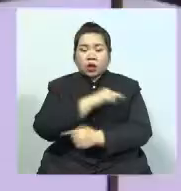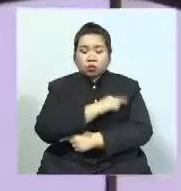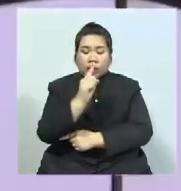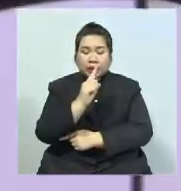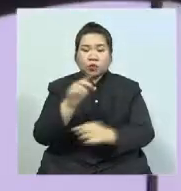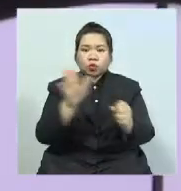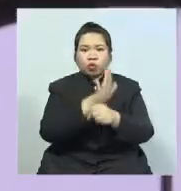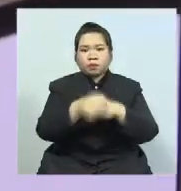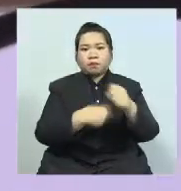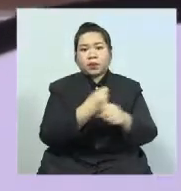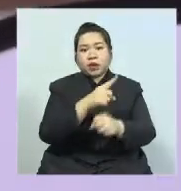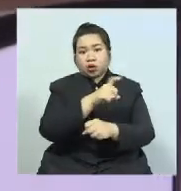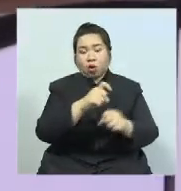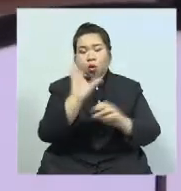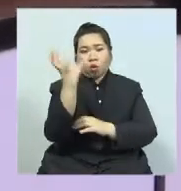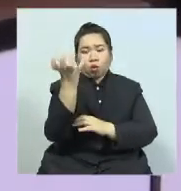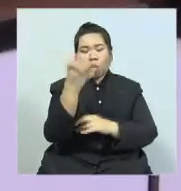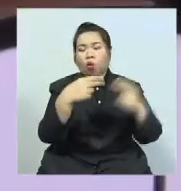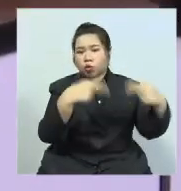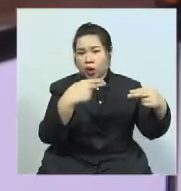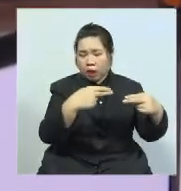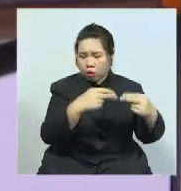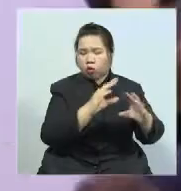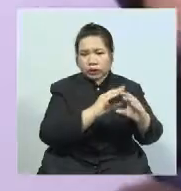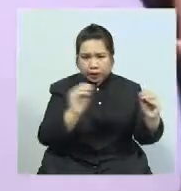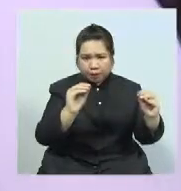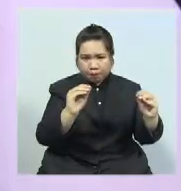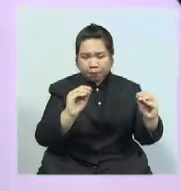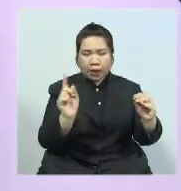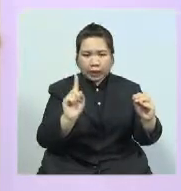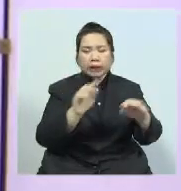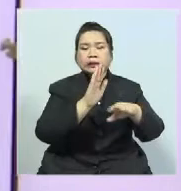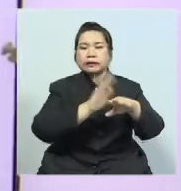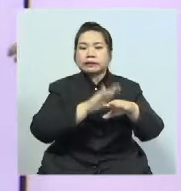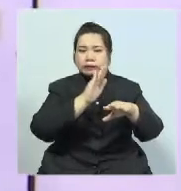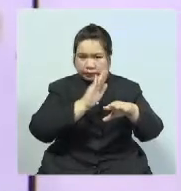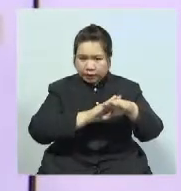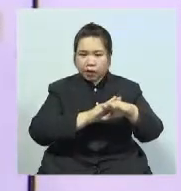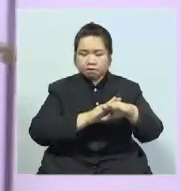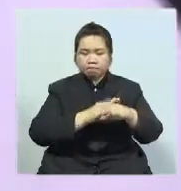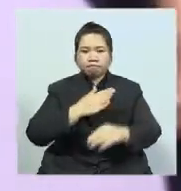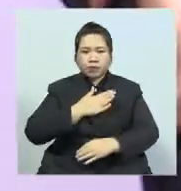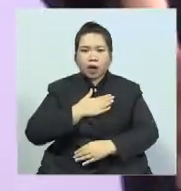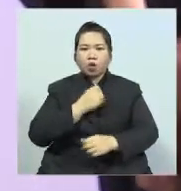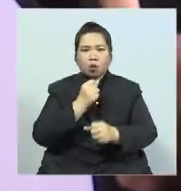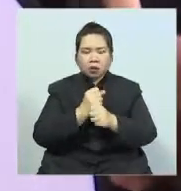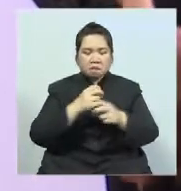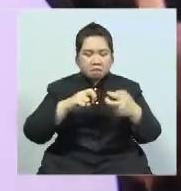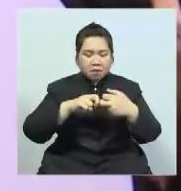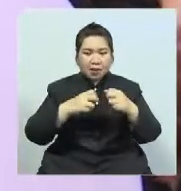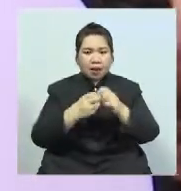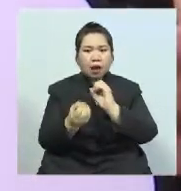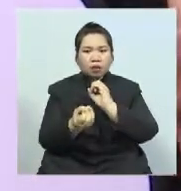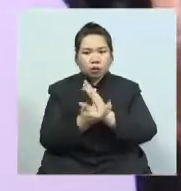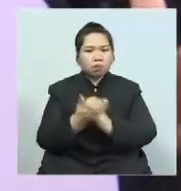การครบรอบ100ปีของการยุติสงครามโลกครั้งที่1ถือเป็นเครื่องเตือนใจว่าเราจะต้องไม่ทำให้โศกนาฏกรรมร้ายแ